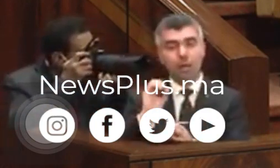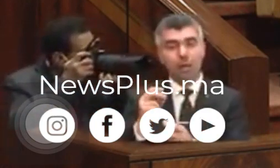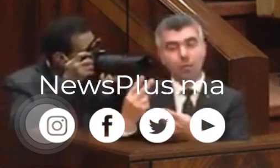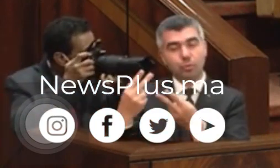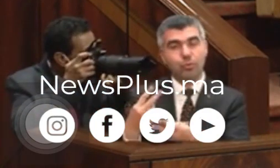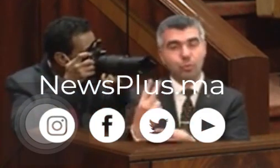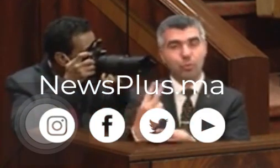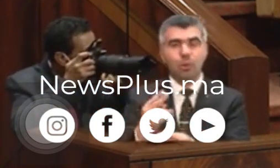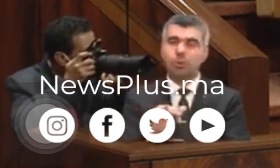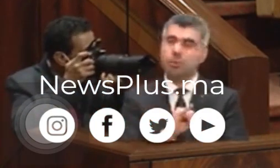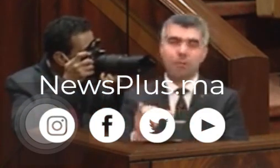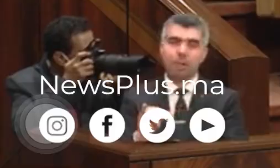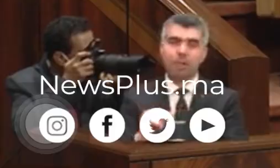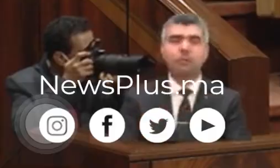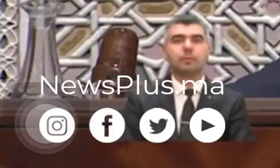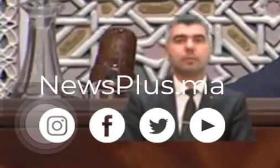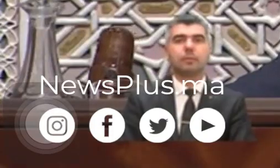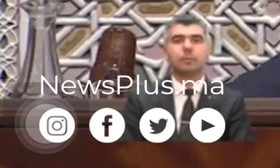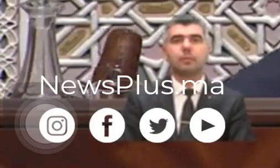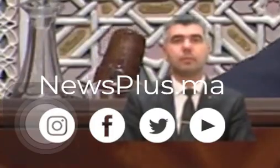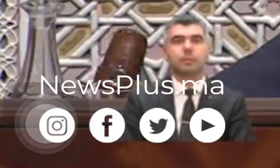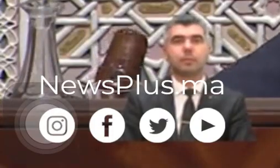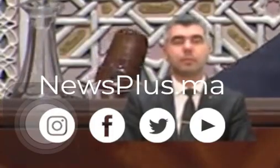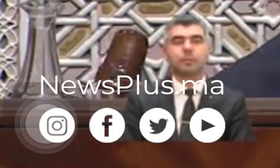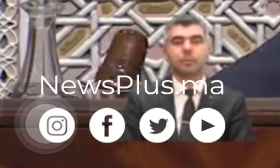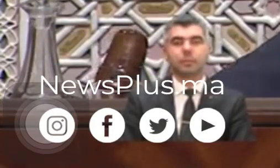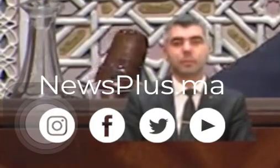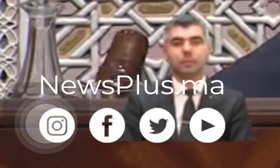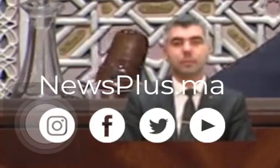المرور غير مقبول. شكرا. تفضلوا أسيد.